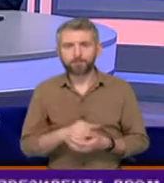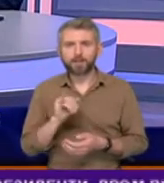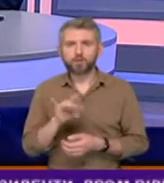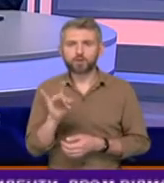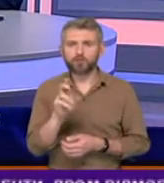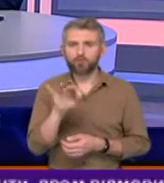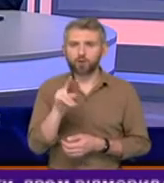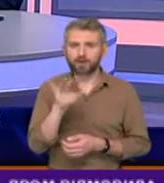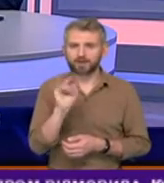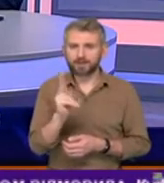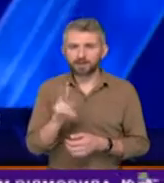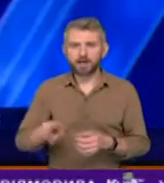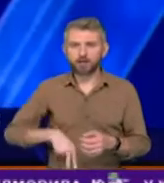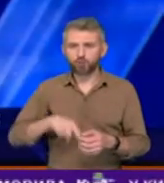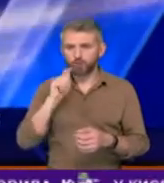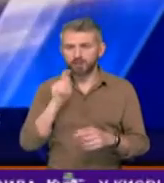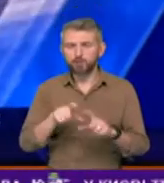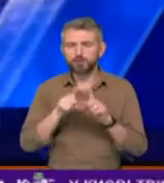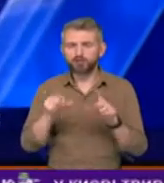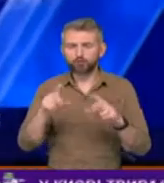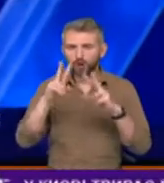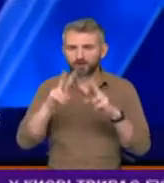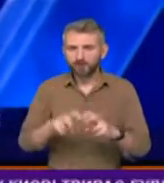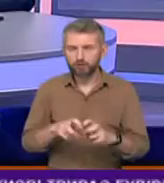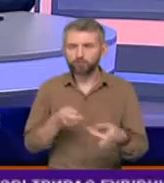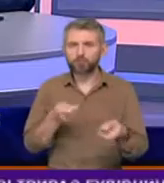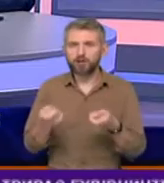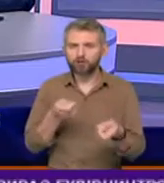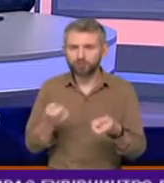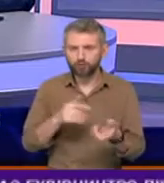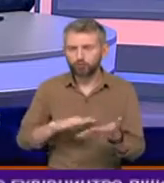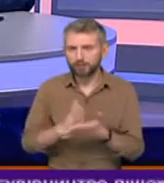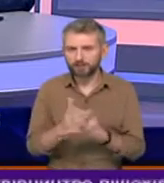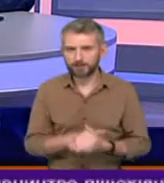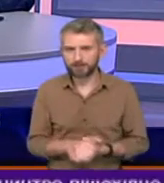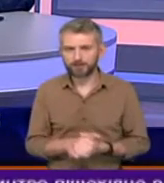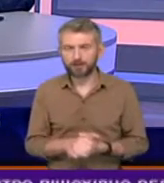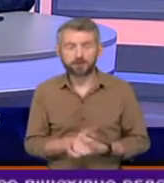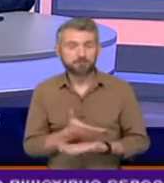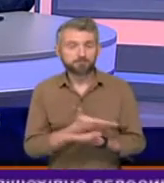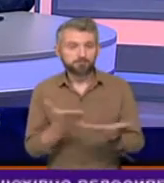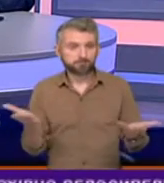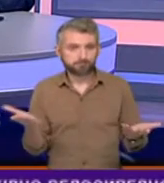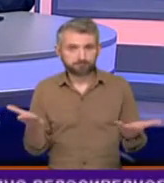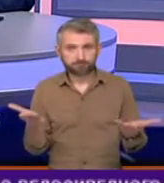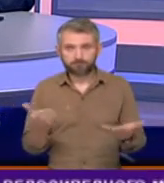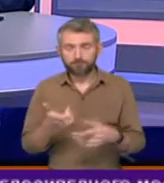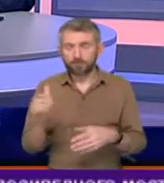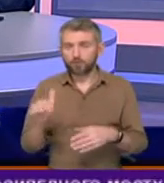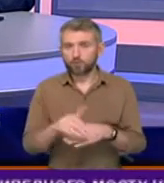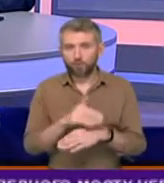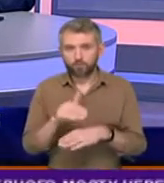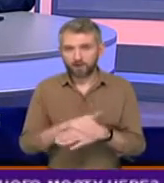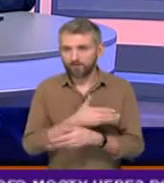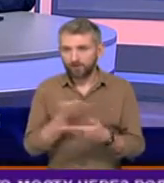Руслан Бортнік, директор Українського інституту аналізу і менеджменту політики. Панове, пане Тарасе, пане Руслан,